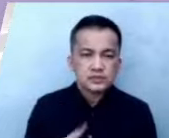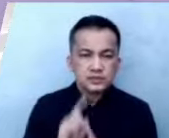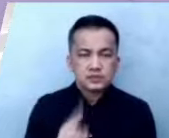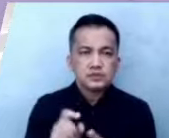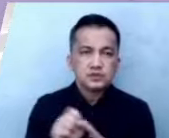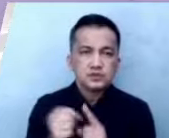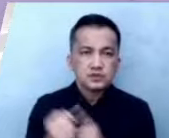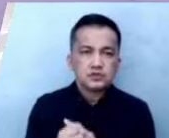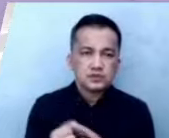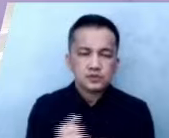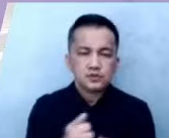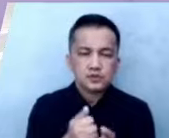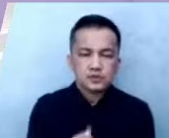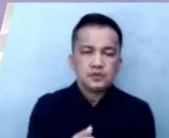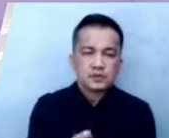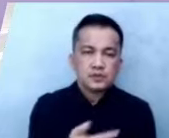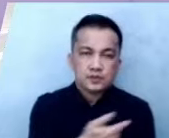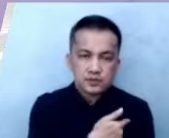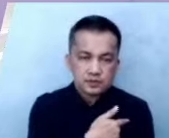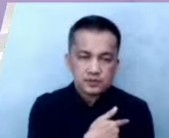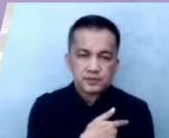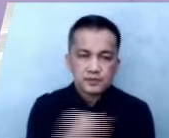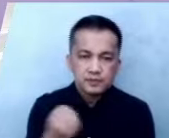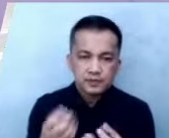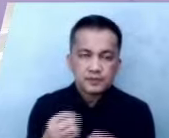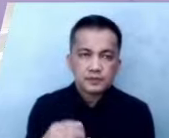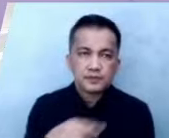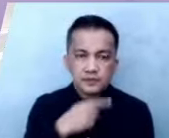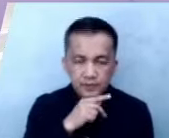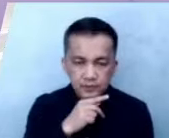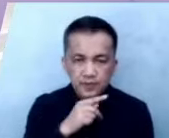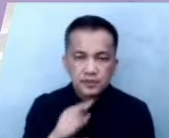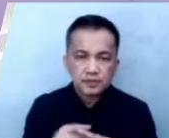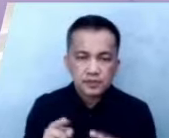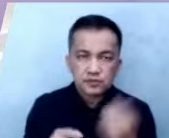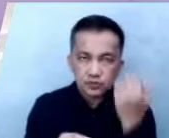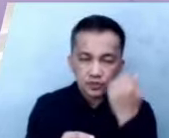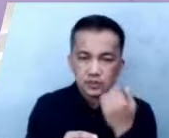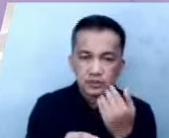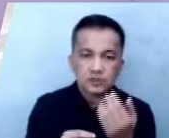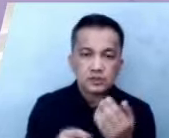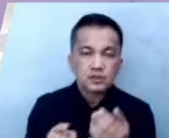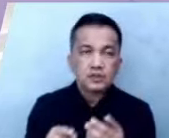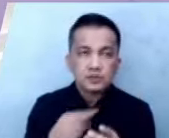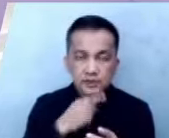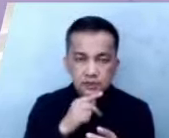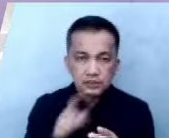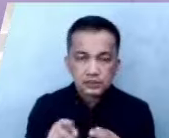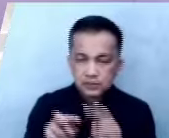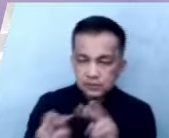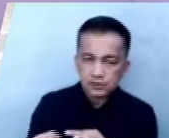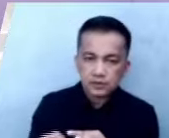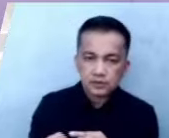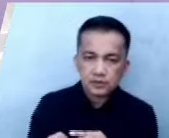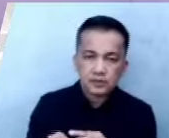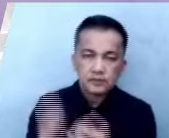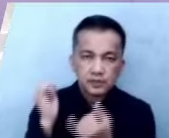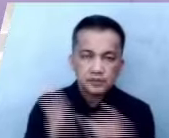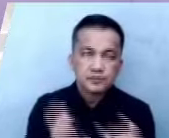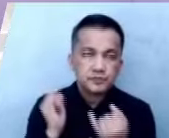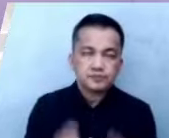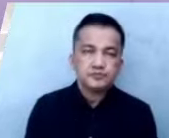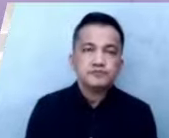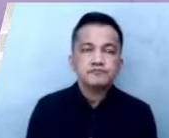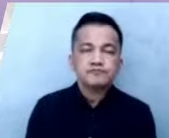tulong ng bakunahan at pagpaparami ng mga baboy. Pero kung kulangin daw sa supply, tinitingnan din ang pag-aangkat.